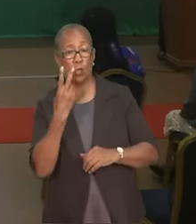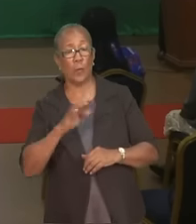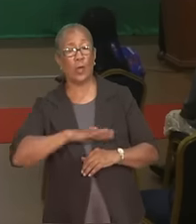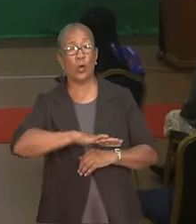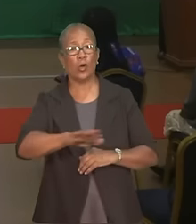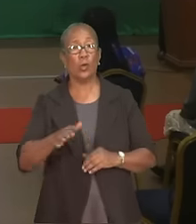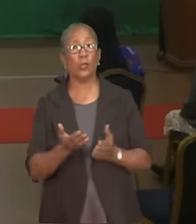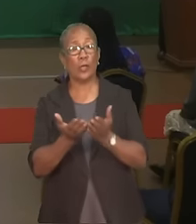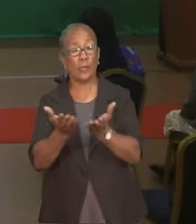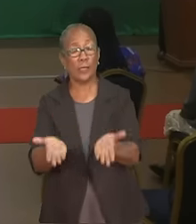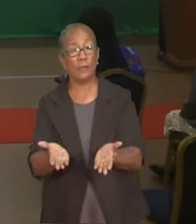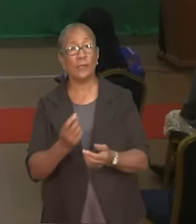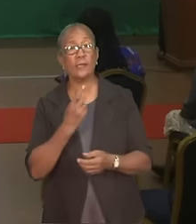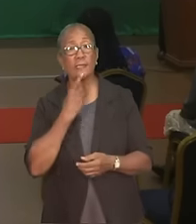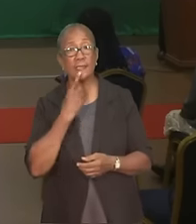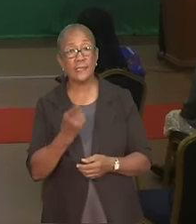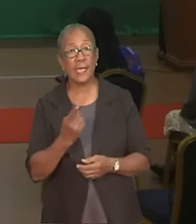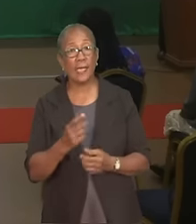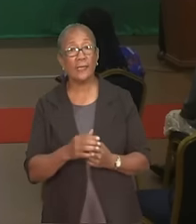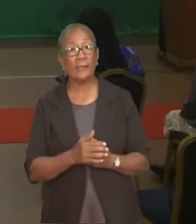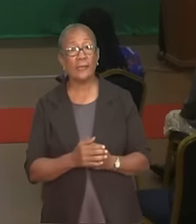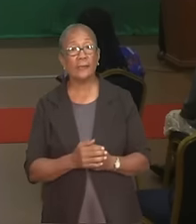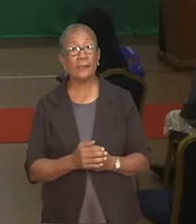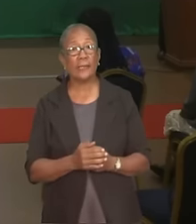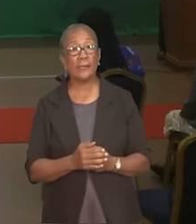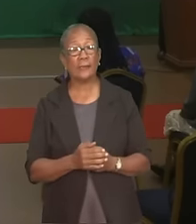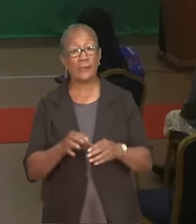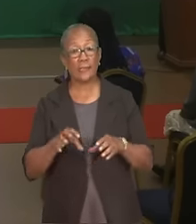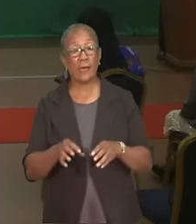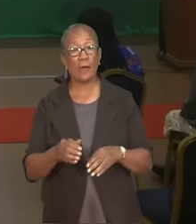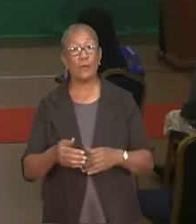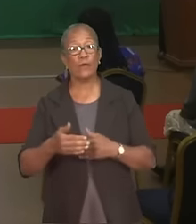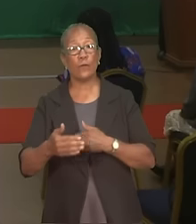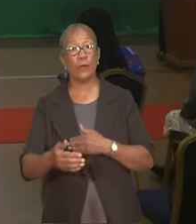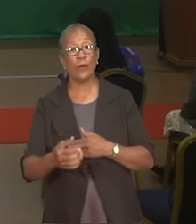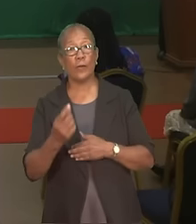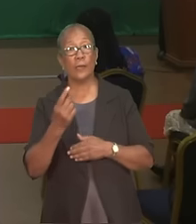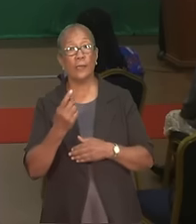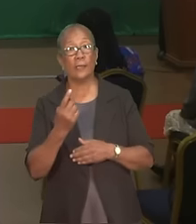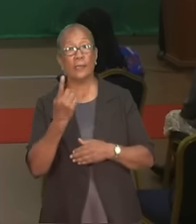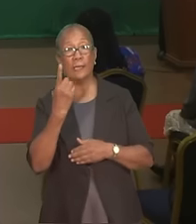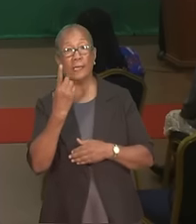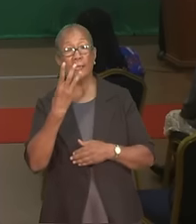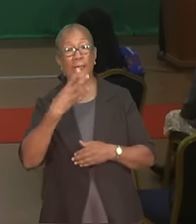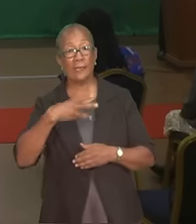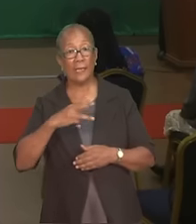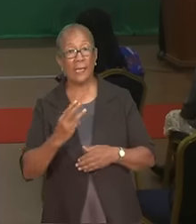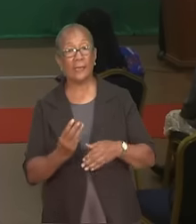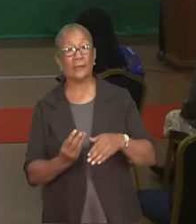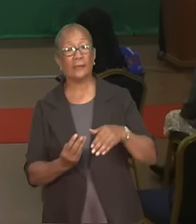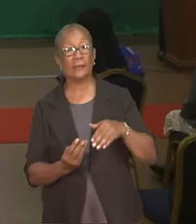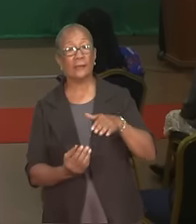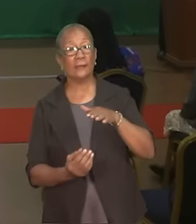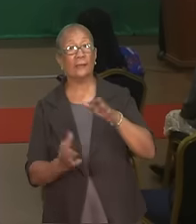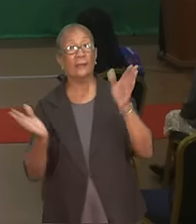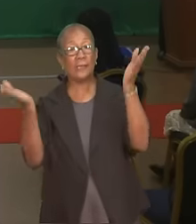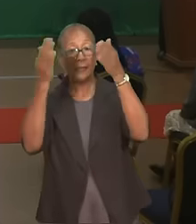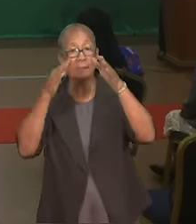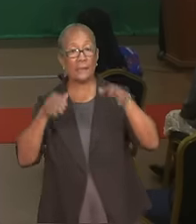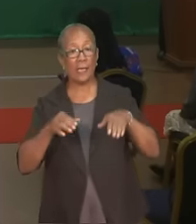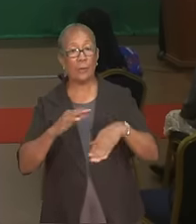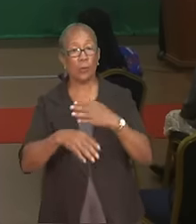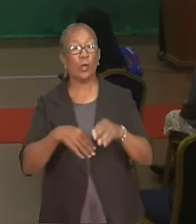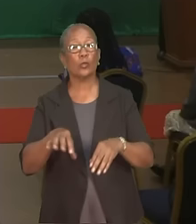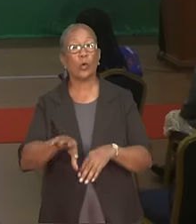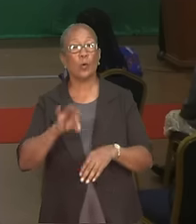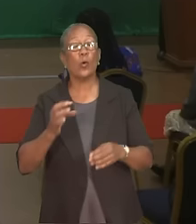is er aangegeven dat er zaken voor 31 december van dit jaar zullen worden opgelost. Wat en hoe zal men hierbij